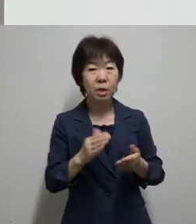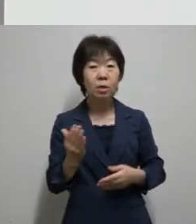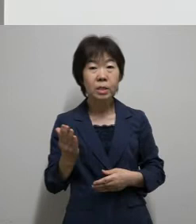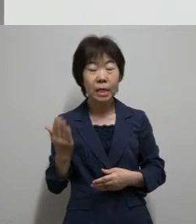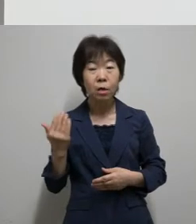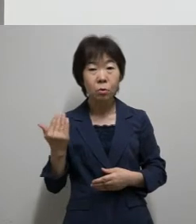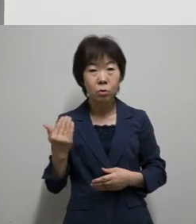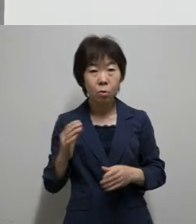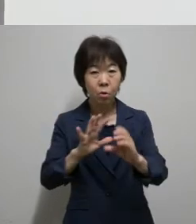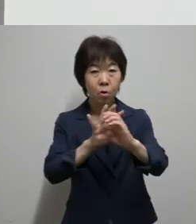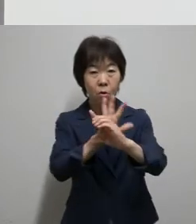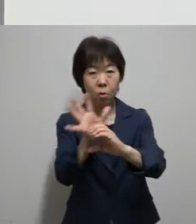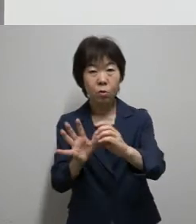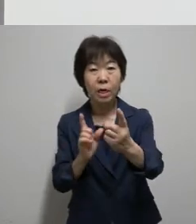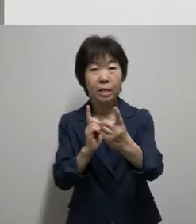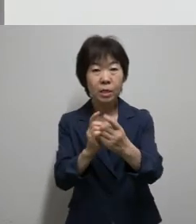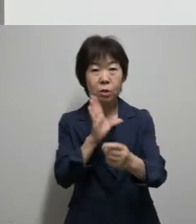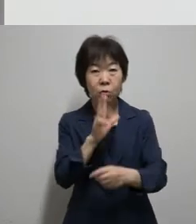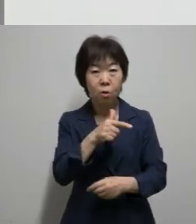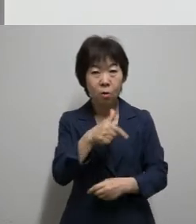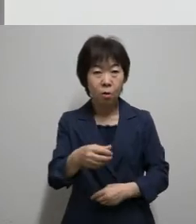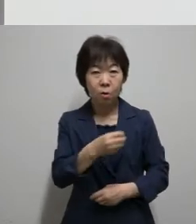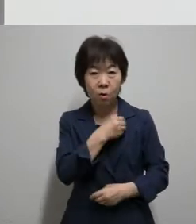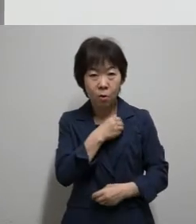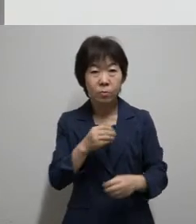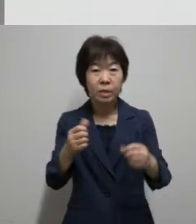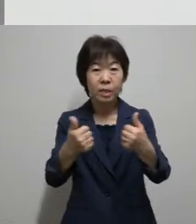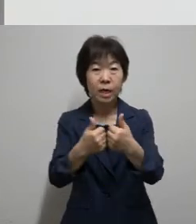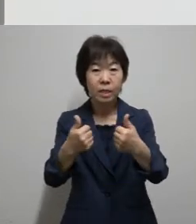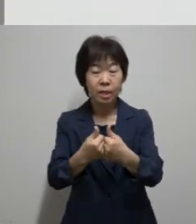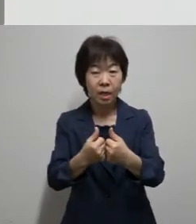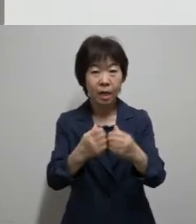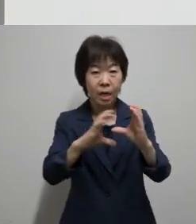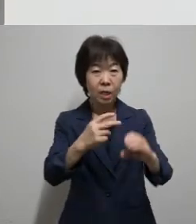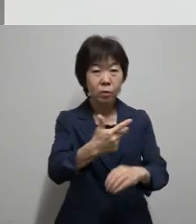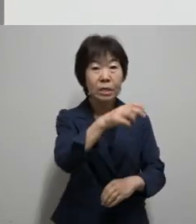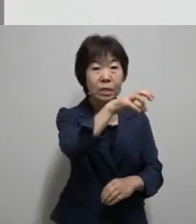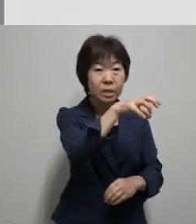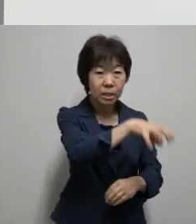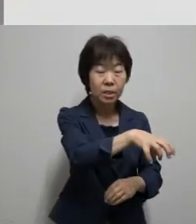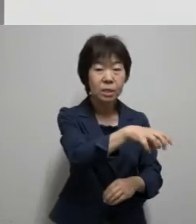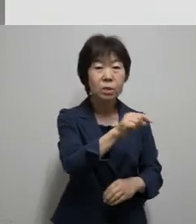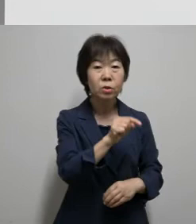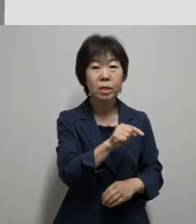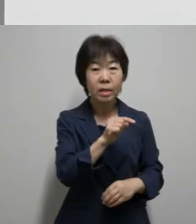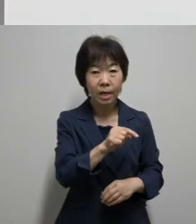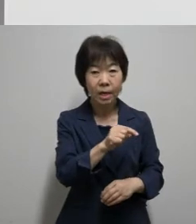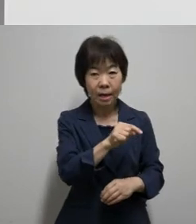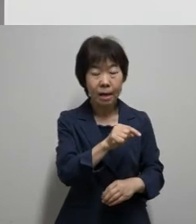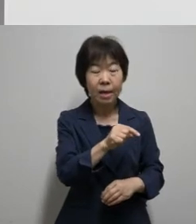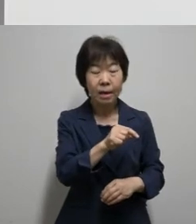対策の本部委会議においていわき市についてこのまん延防止の